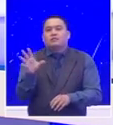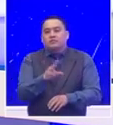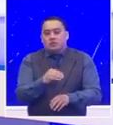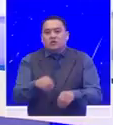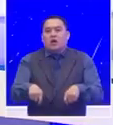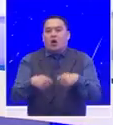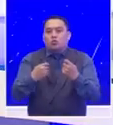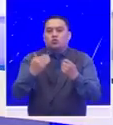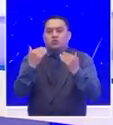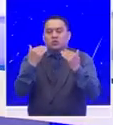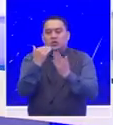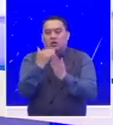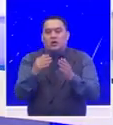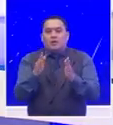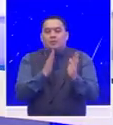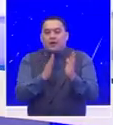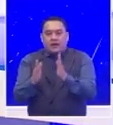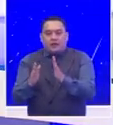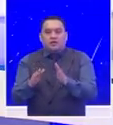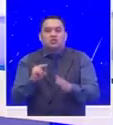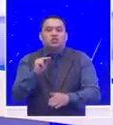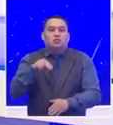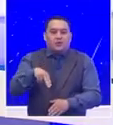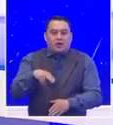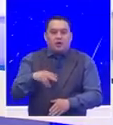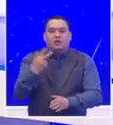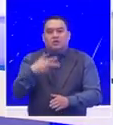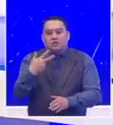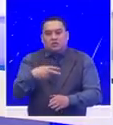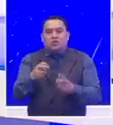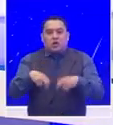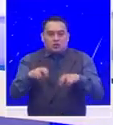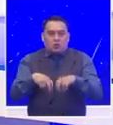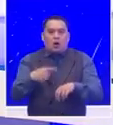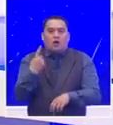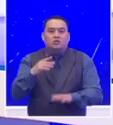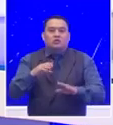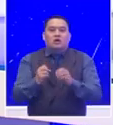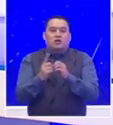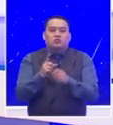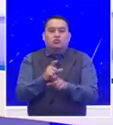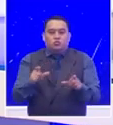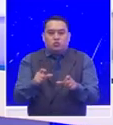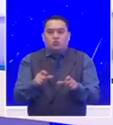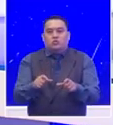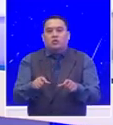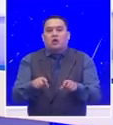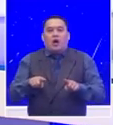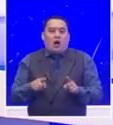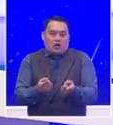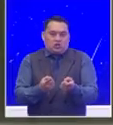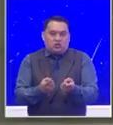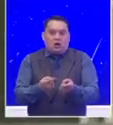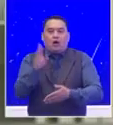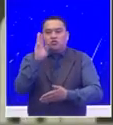касаются нарушений режима чрезвычайного положения. Около 30 из них уже рассмотрено. 11 человек получили административный арест,